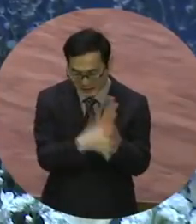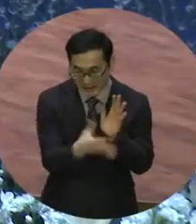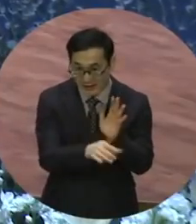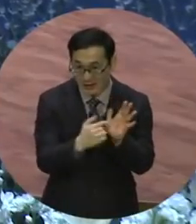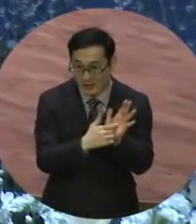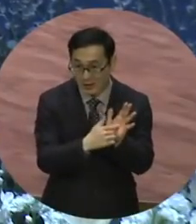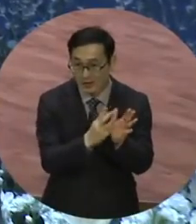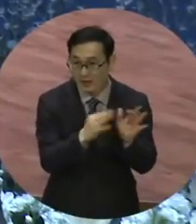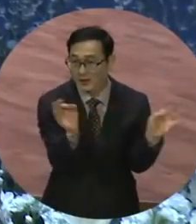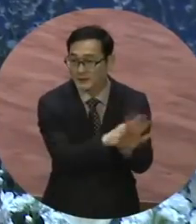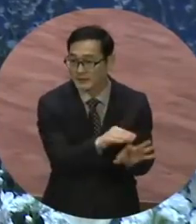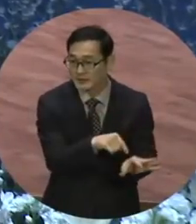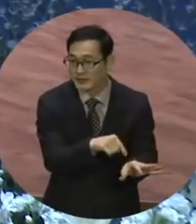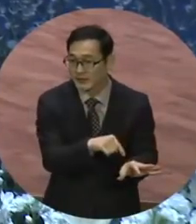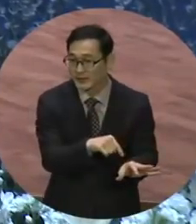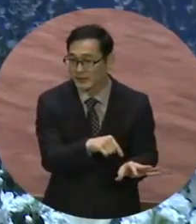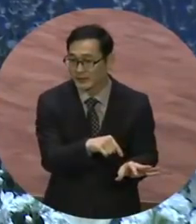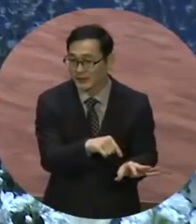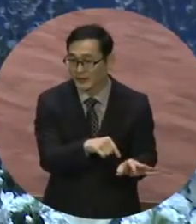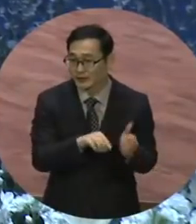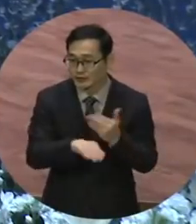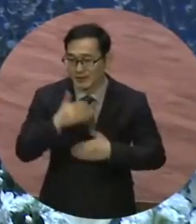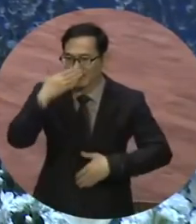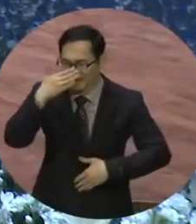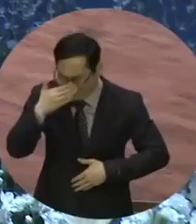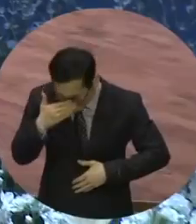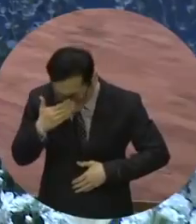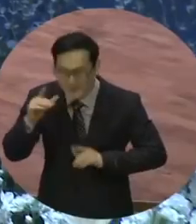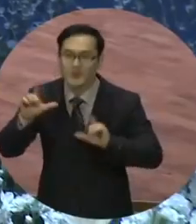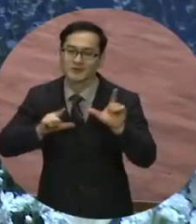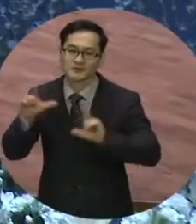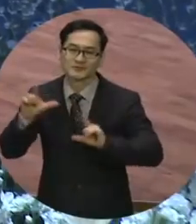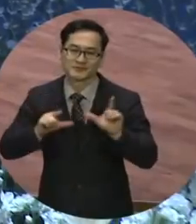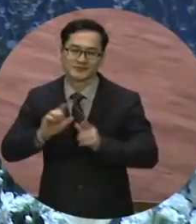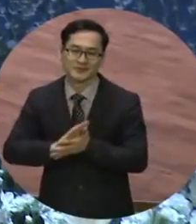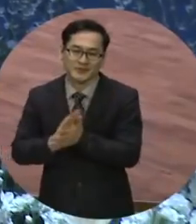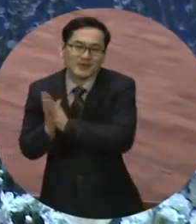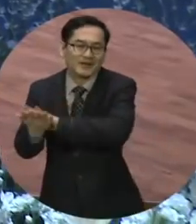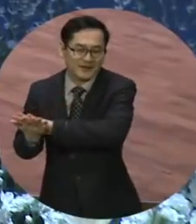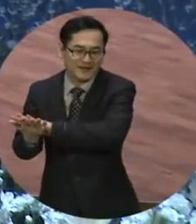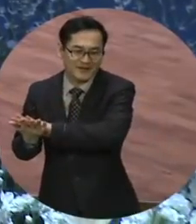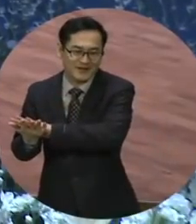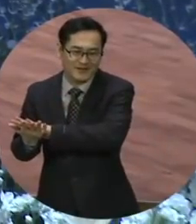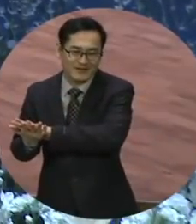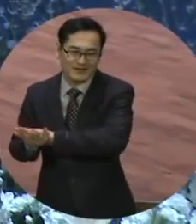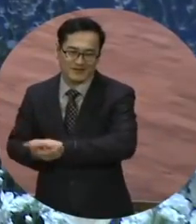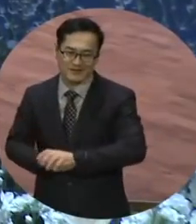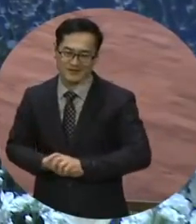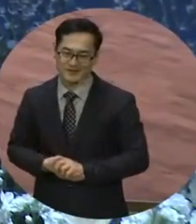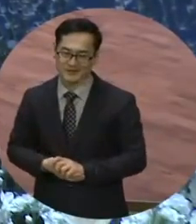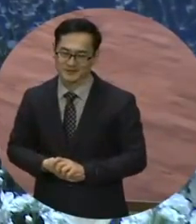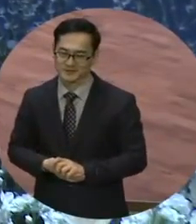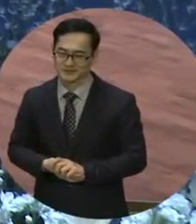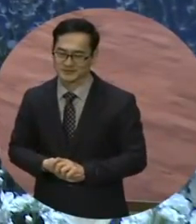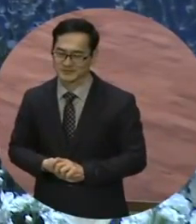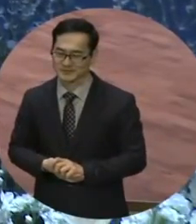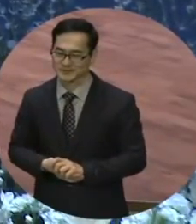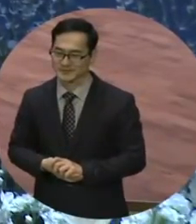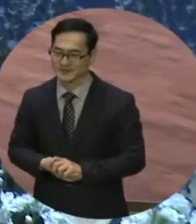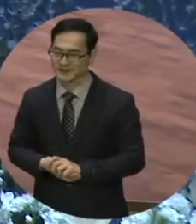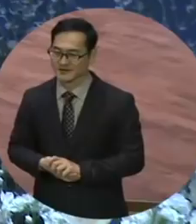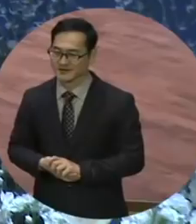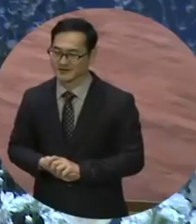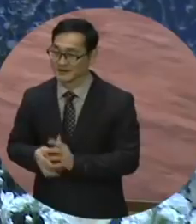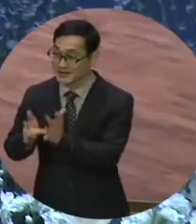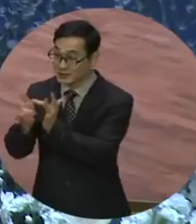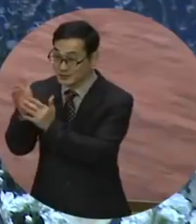다혈질의 이 베드로가 많이 변화된 모습이지요. 이 한마디만 봐도. 특별히 이 예수님은 베드로와의